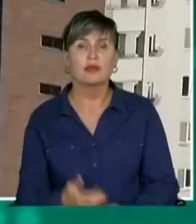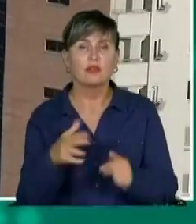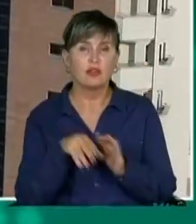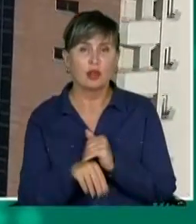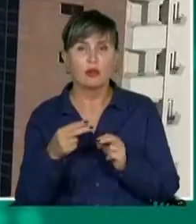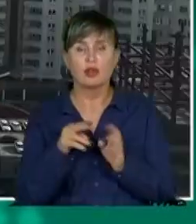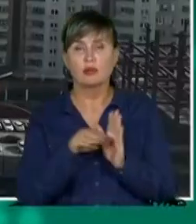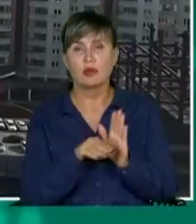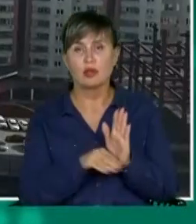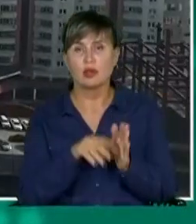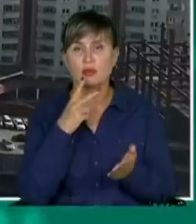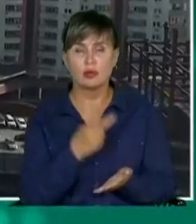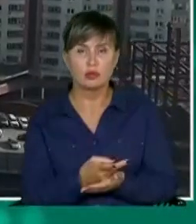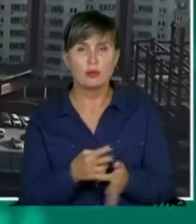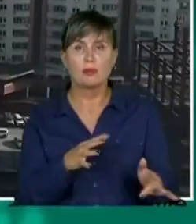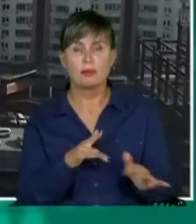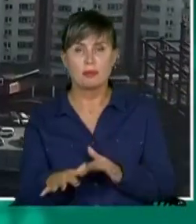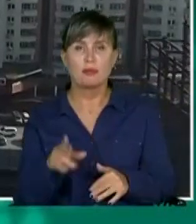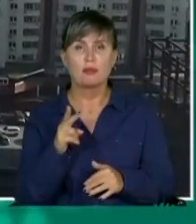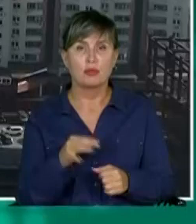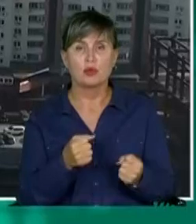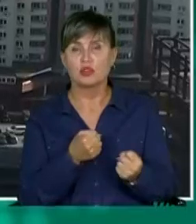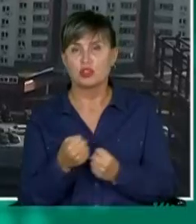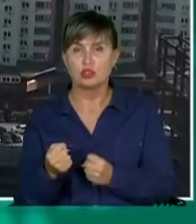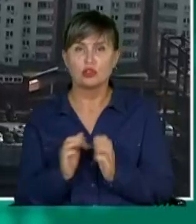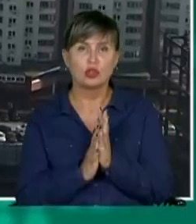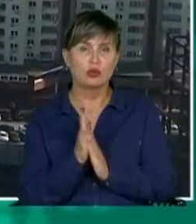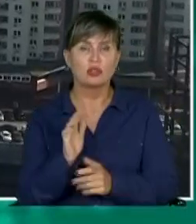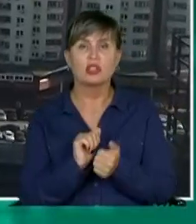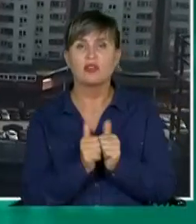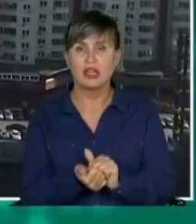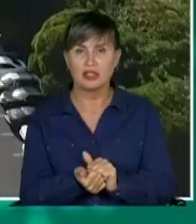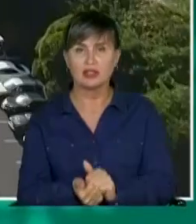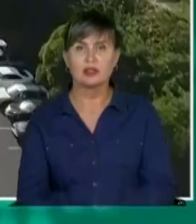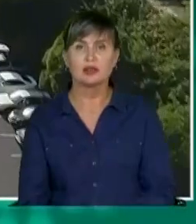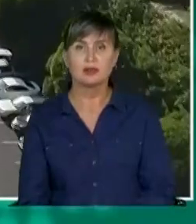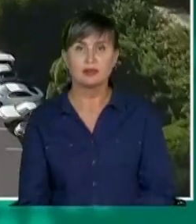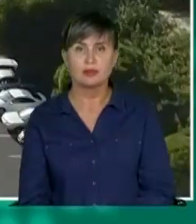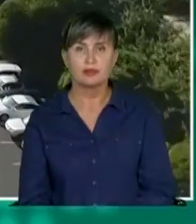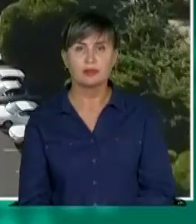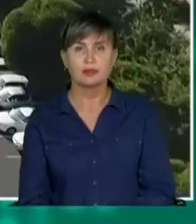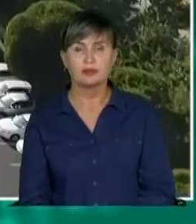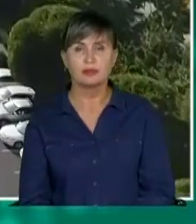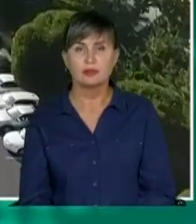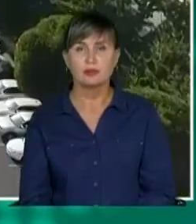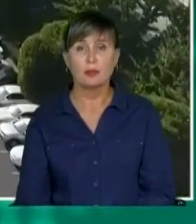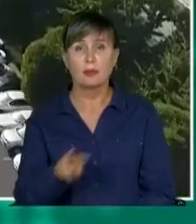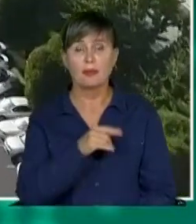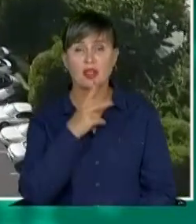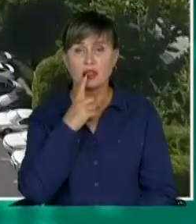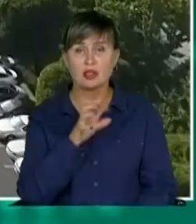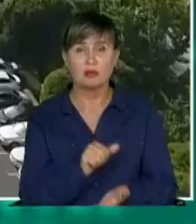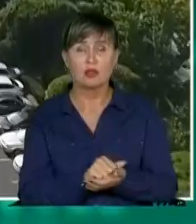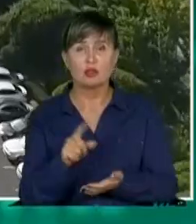этой программы предусмотрены меры и по сдерживанию роста инфляции. Мы заметили в последнее